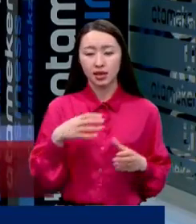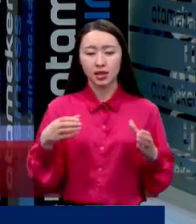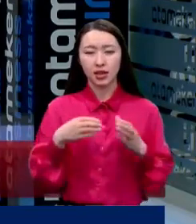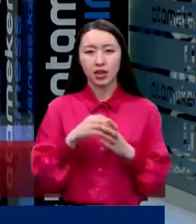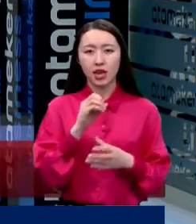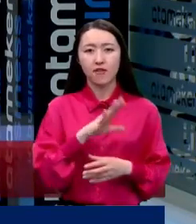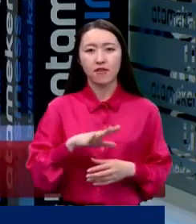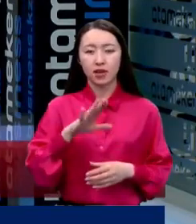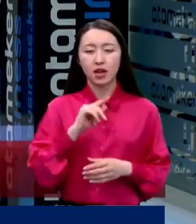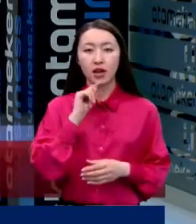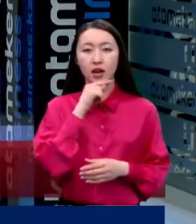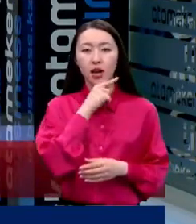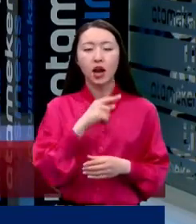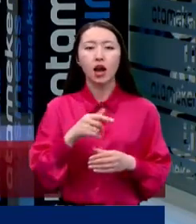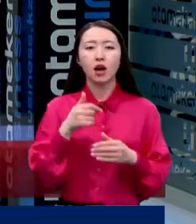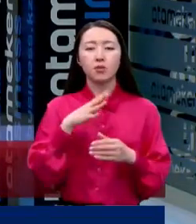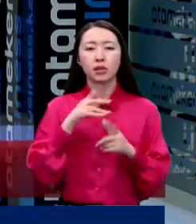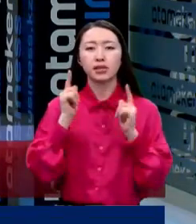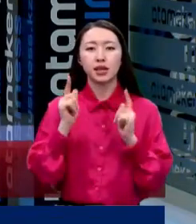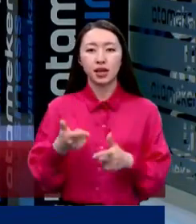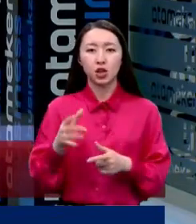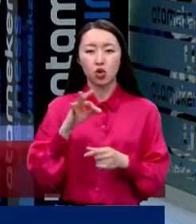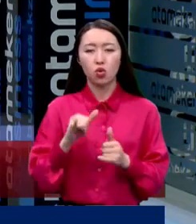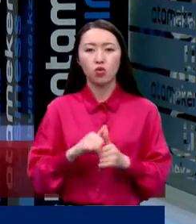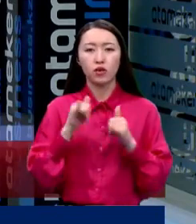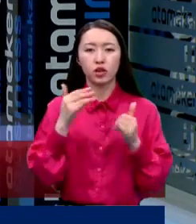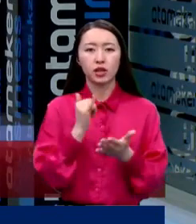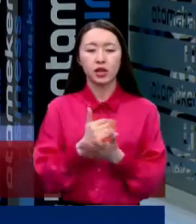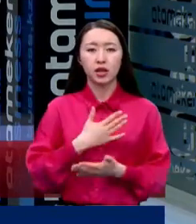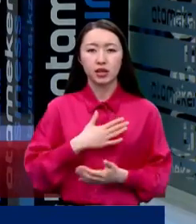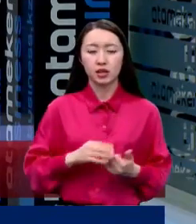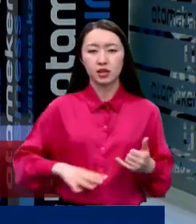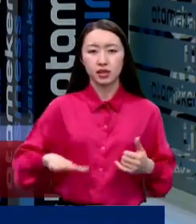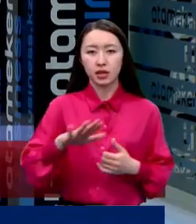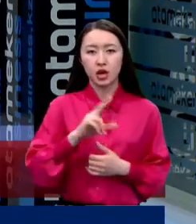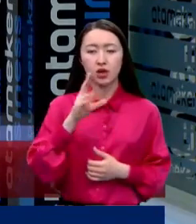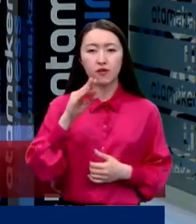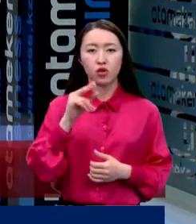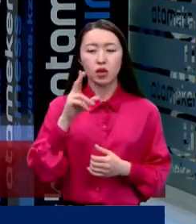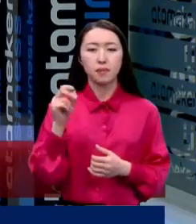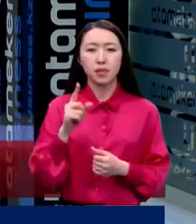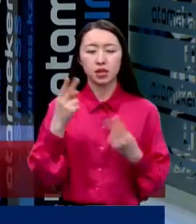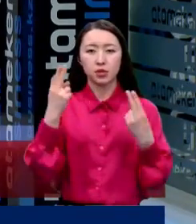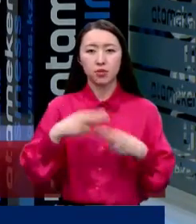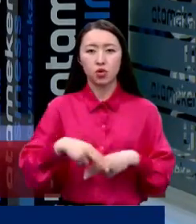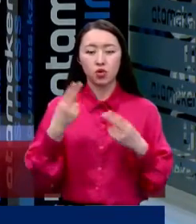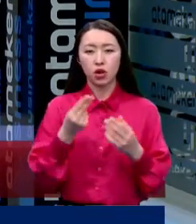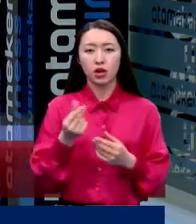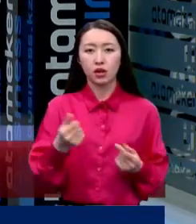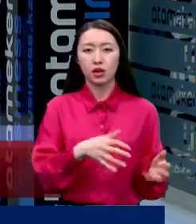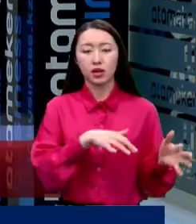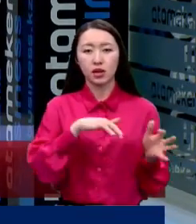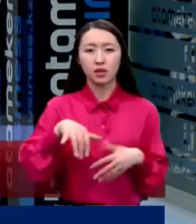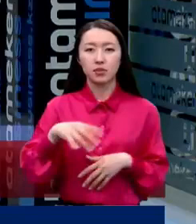экономической комиссии одобрил предложение Казахстана об увеличении для нашей страны квоты на беспошлинный импорт белого сахара и